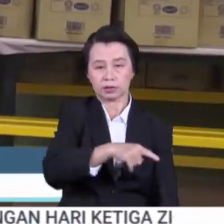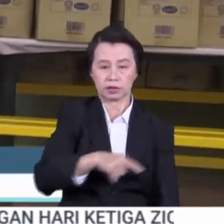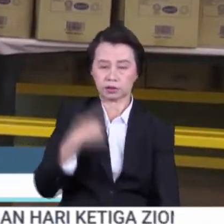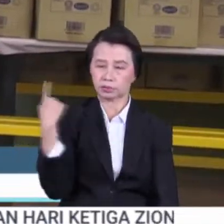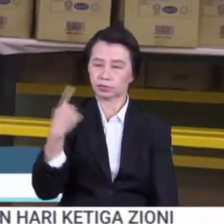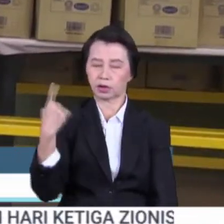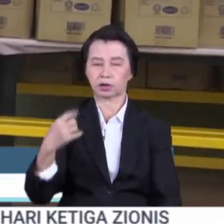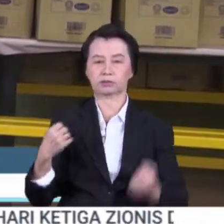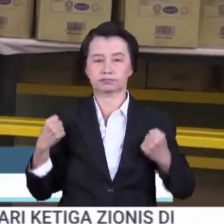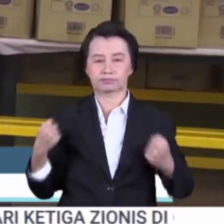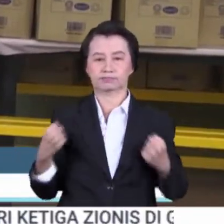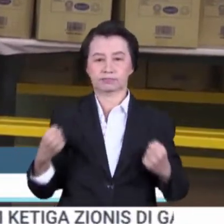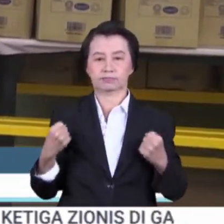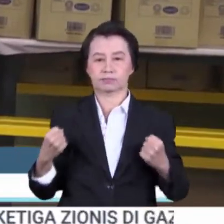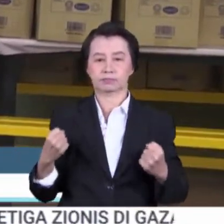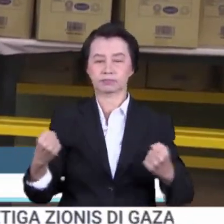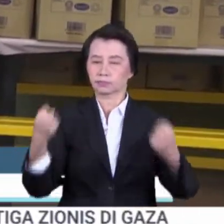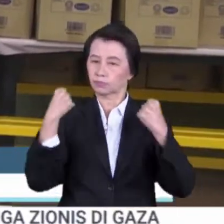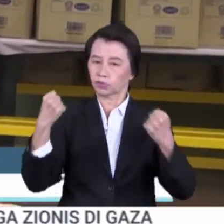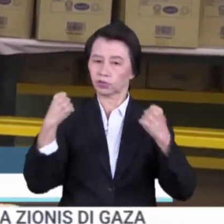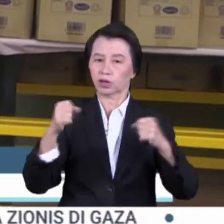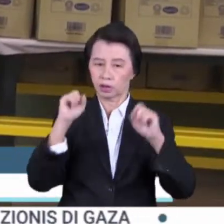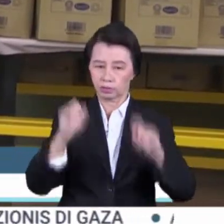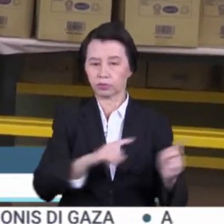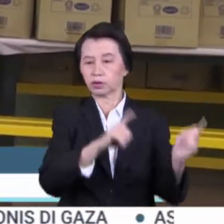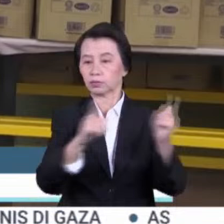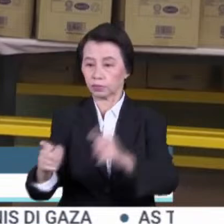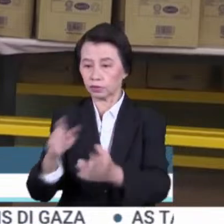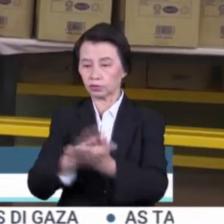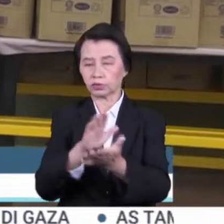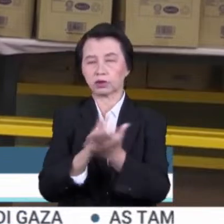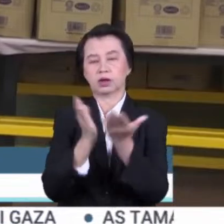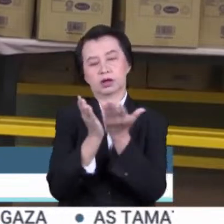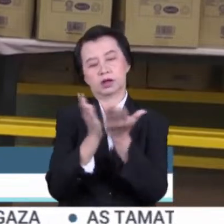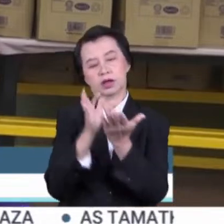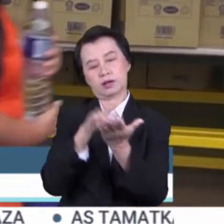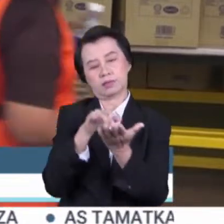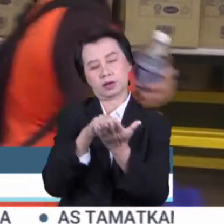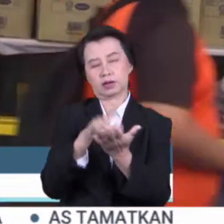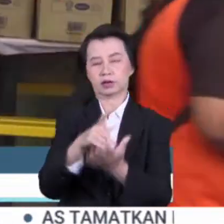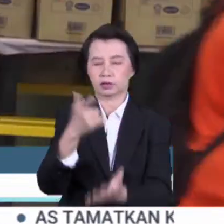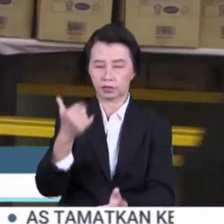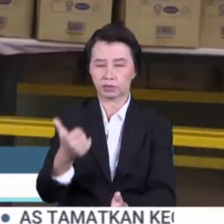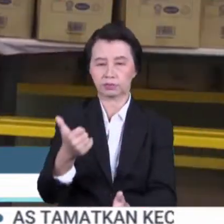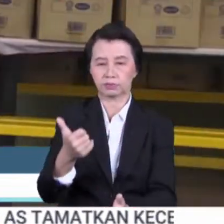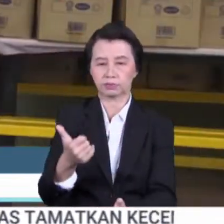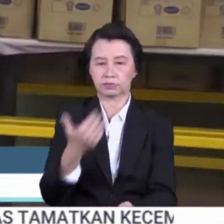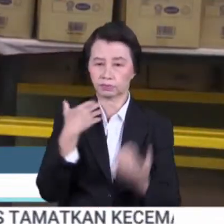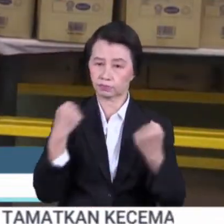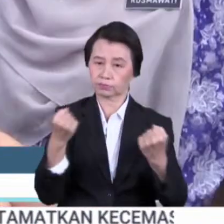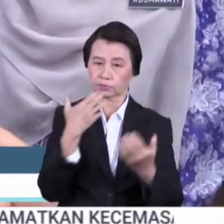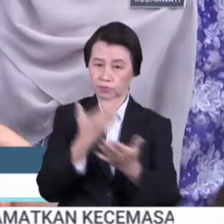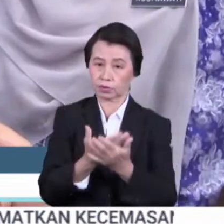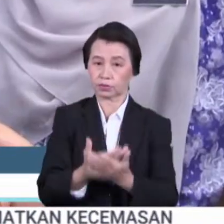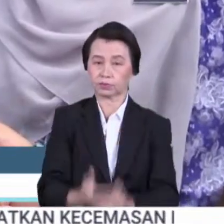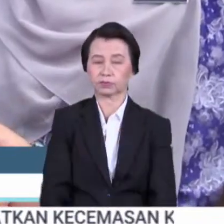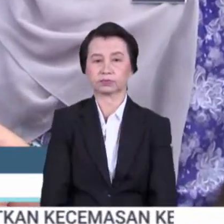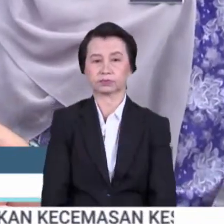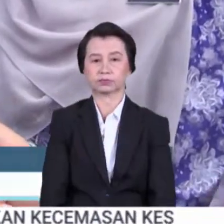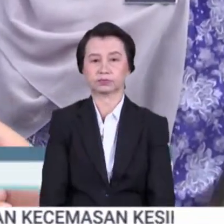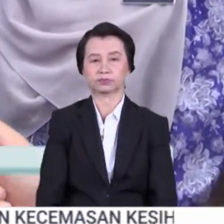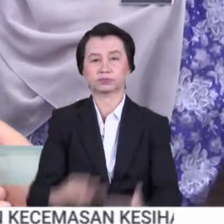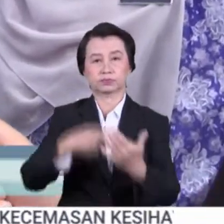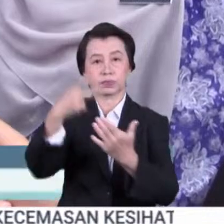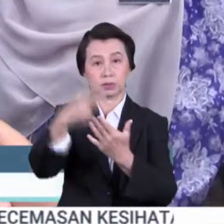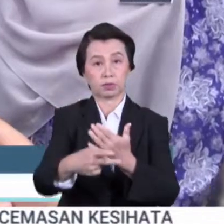sihat dan boleh pergi ke sekolah dan belajar dengan cara yang dalam keadaan sihat lah. Jadi program ini